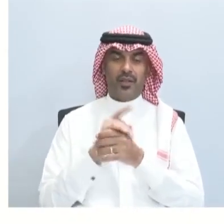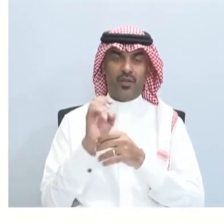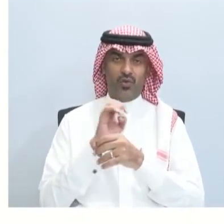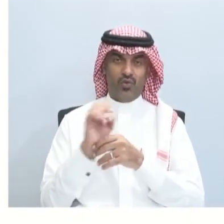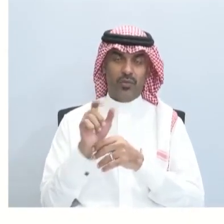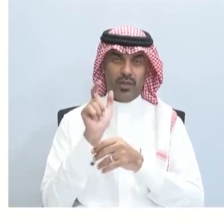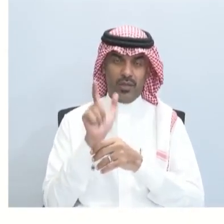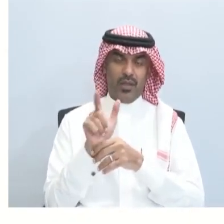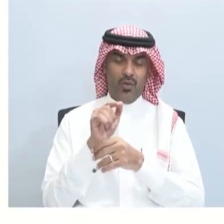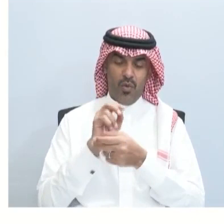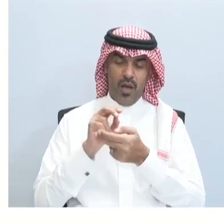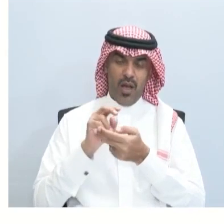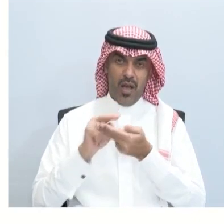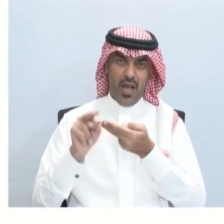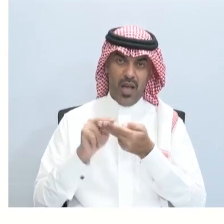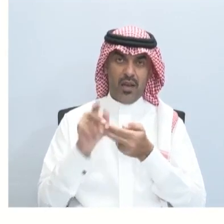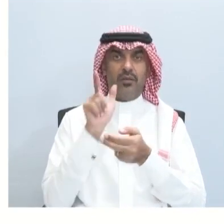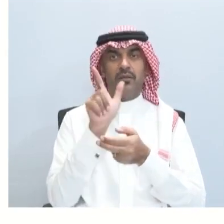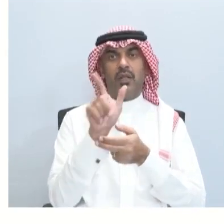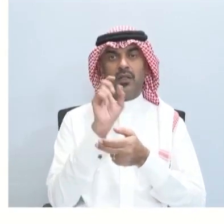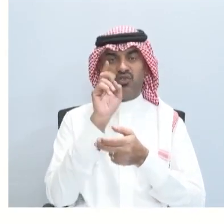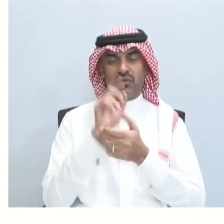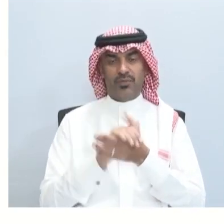صحيحه وحلنا صحيح